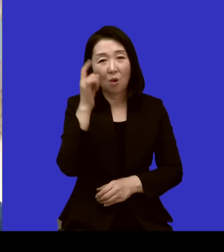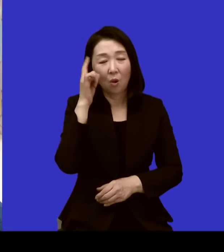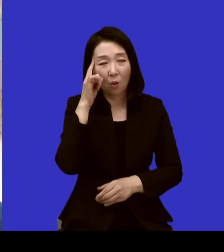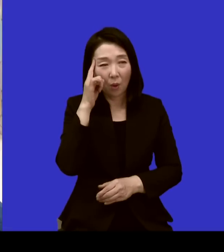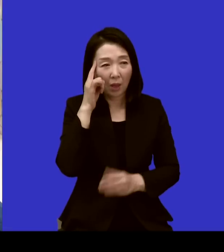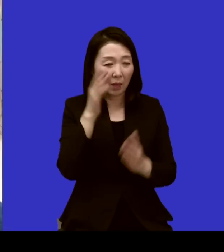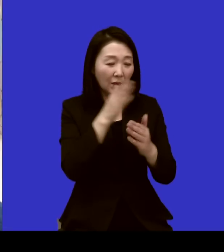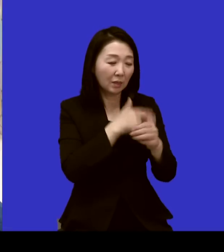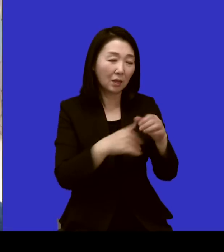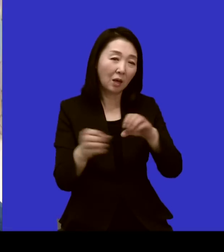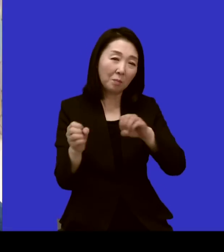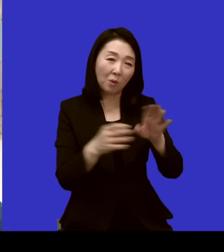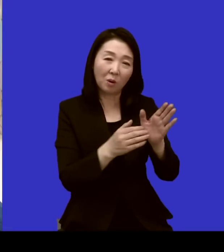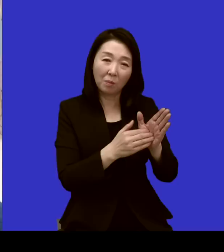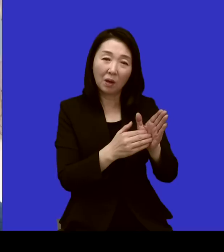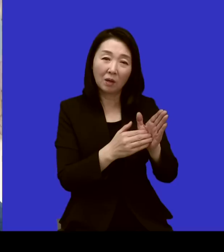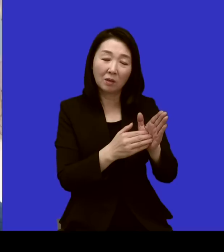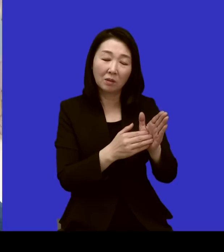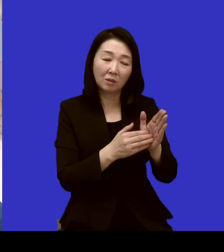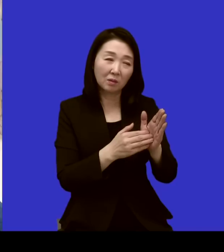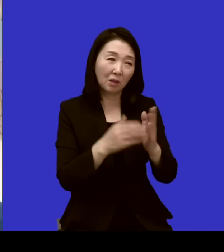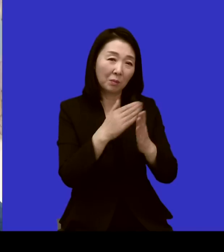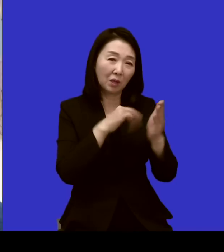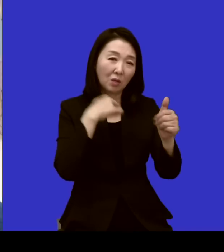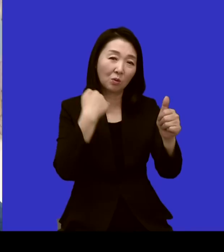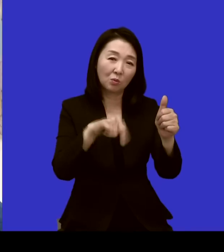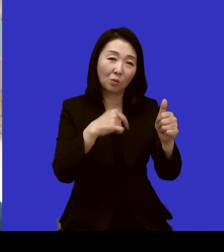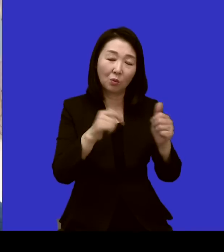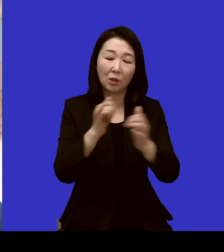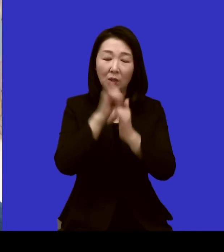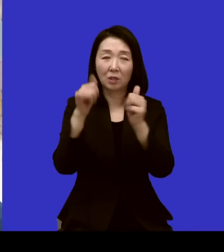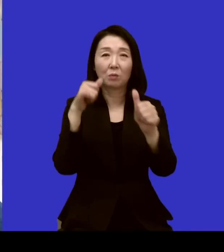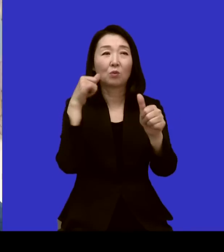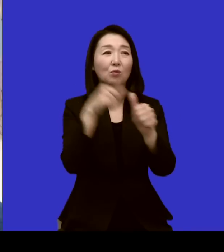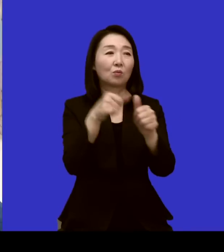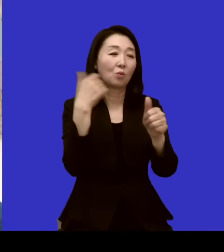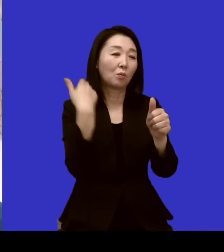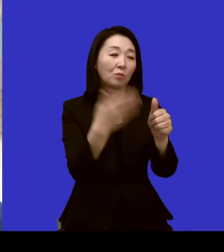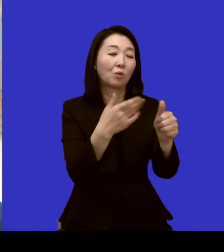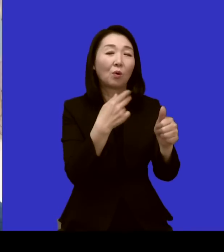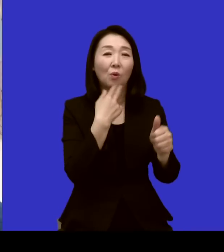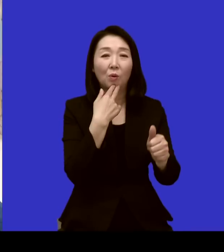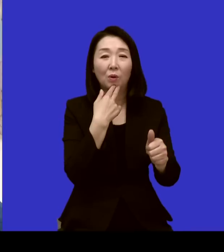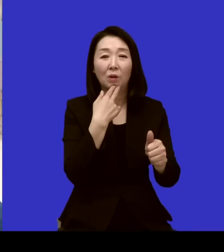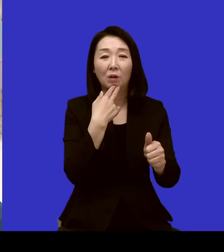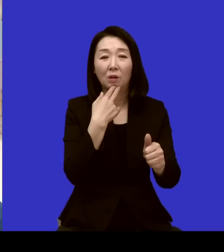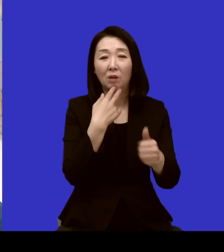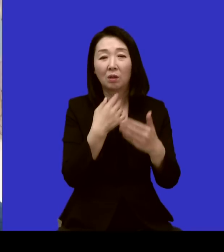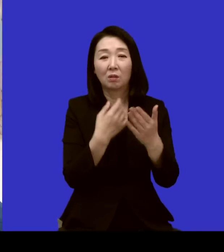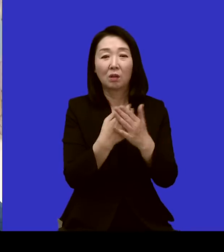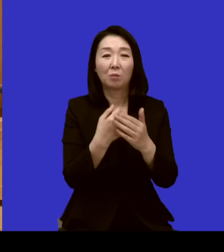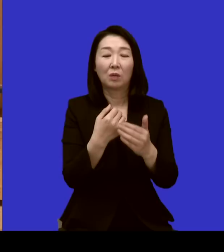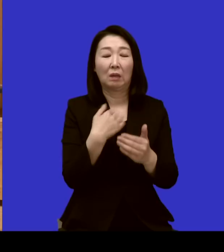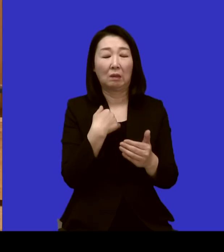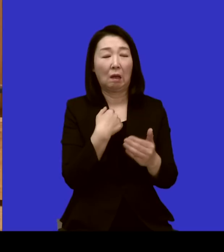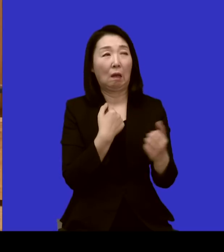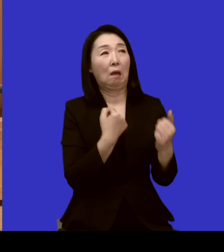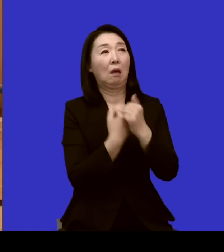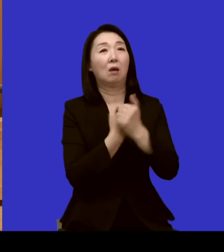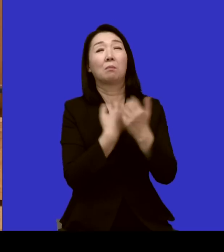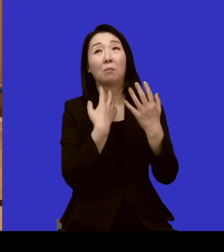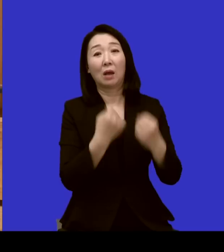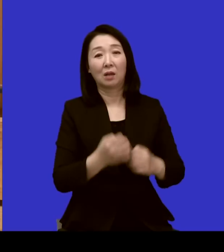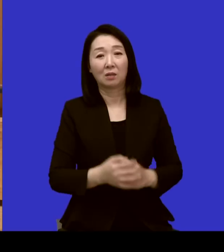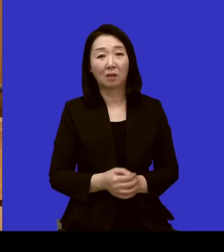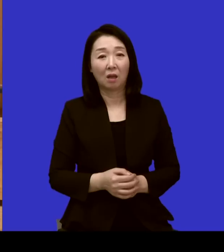환경 속에서 가정교육이라든지 예. 사회로부터 어떤 충고를 듣지 못하다 보니까 예. 좀 의도맞기도 많이 맞았고요. 아, 그